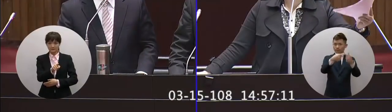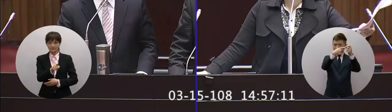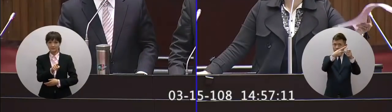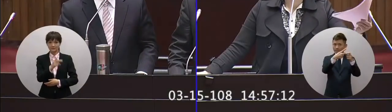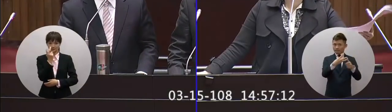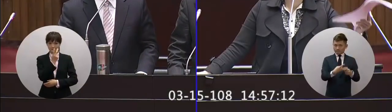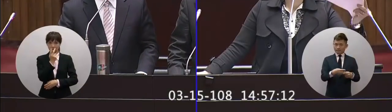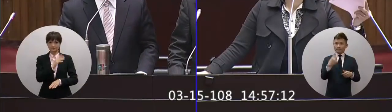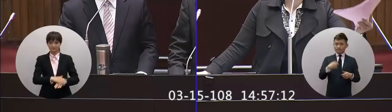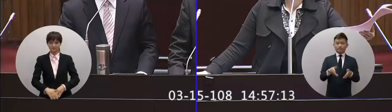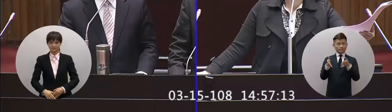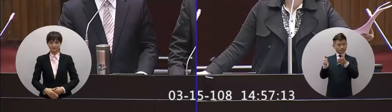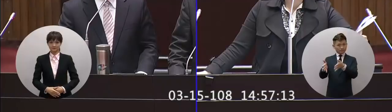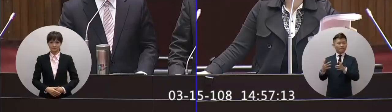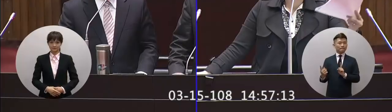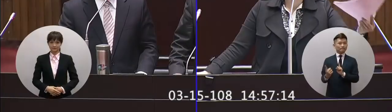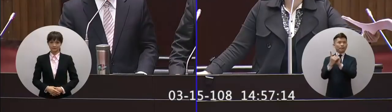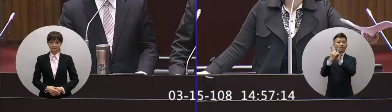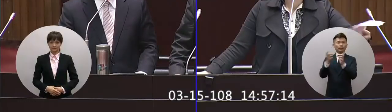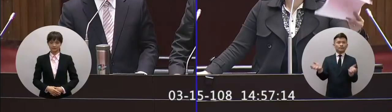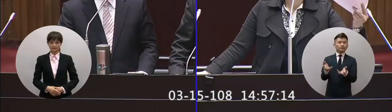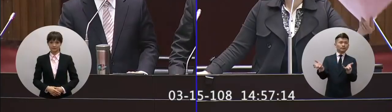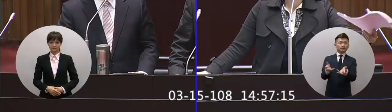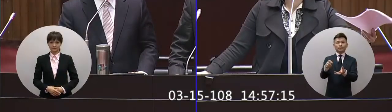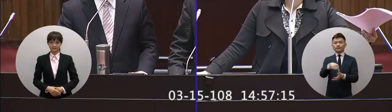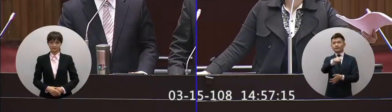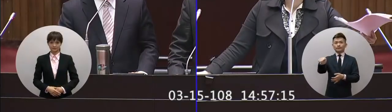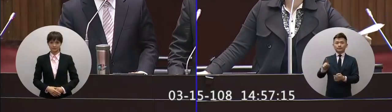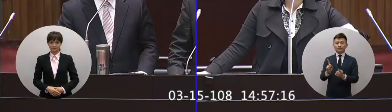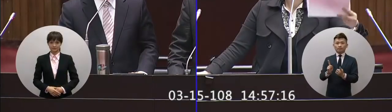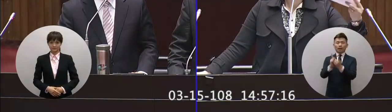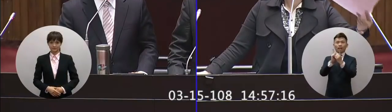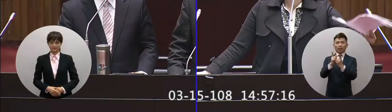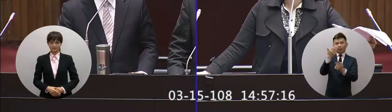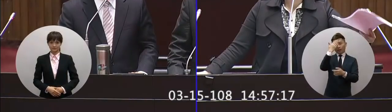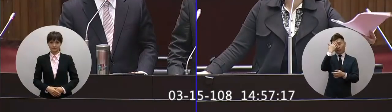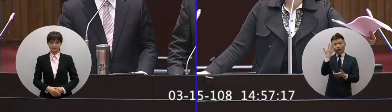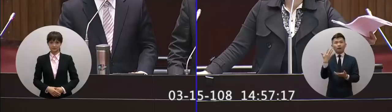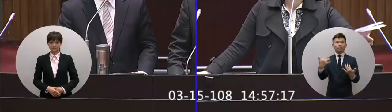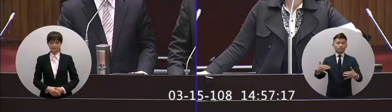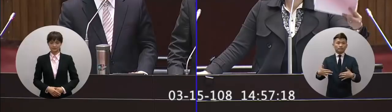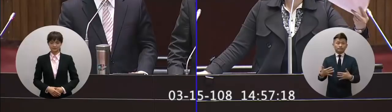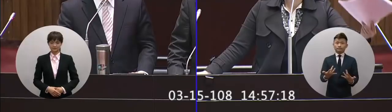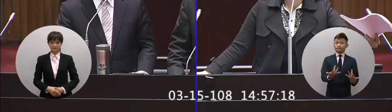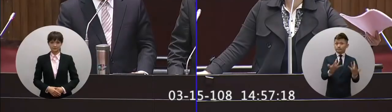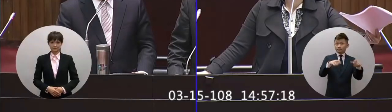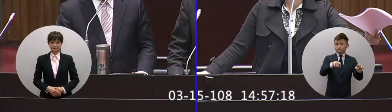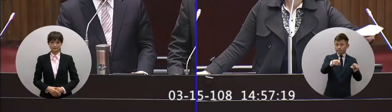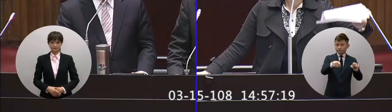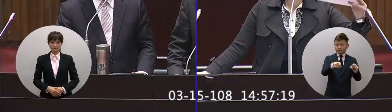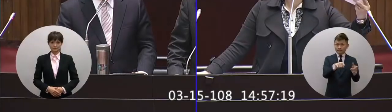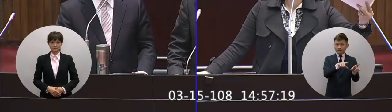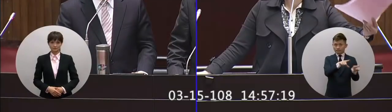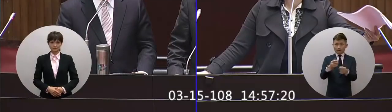也是针对我们现在所遇到的开发案所面对的问题，在这一个修正草案可以解